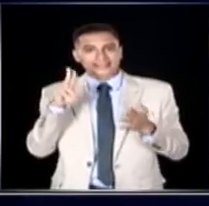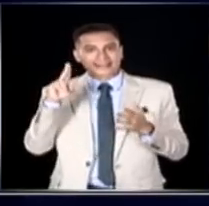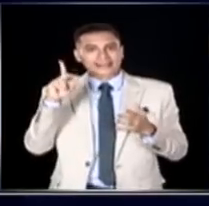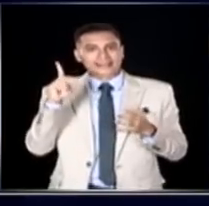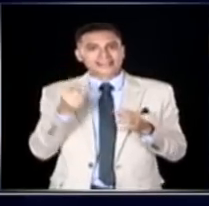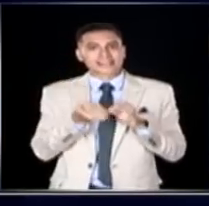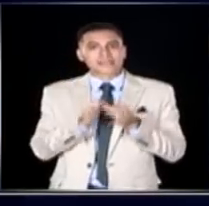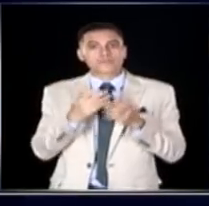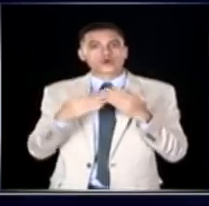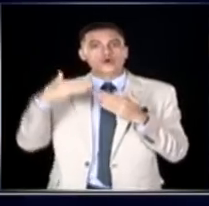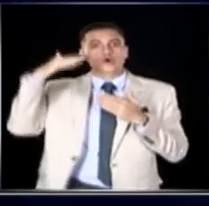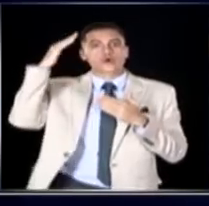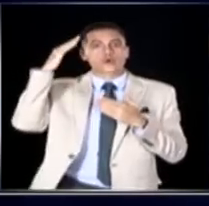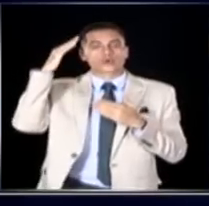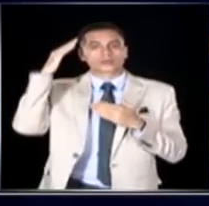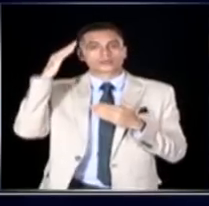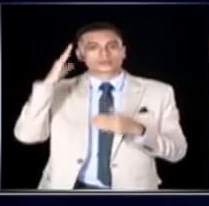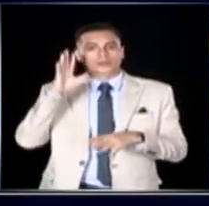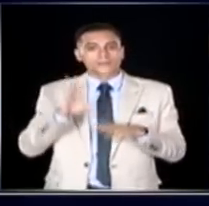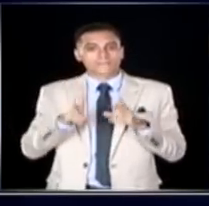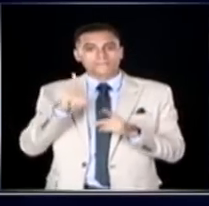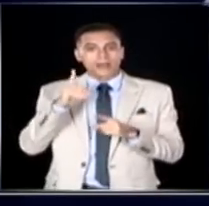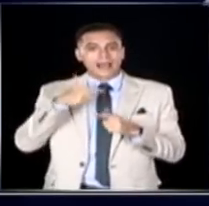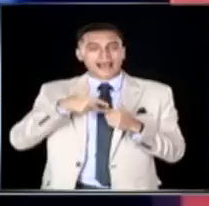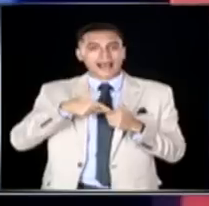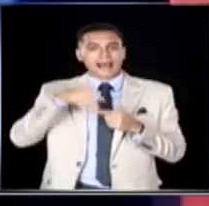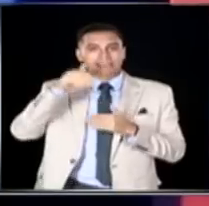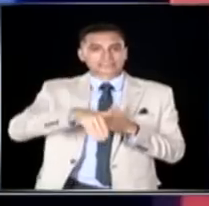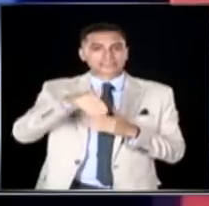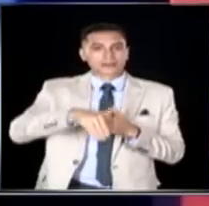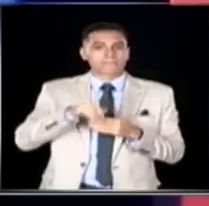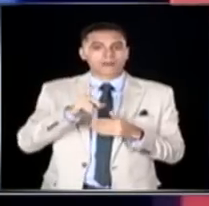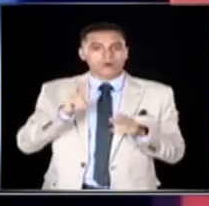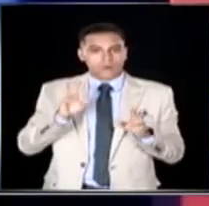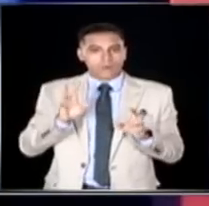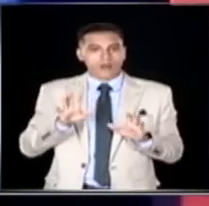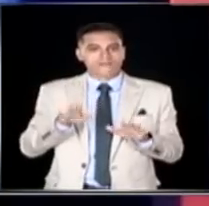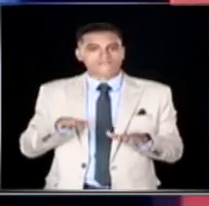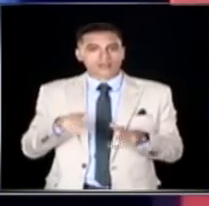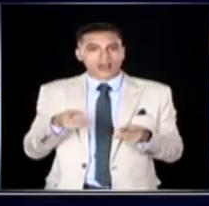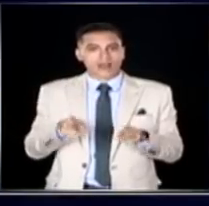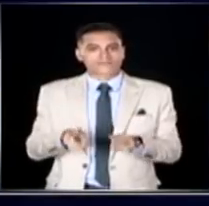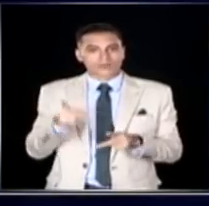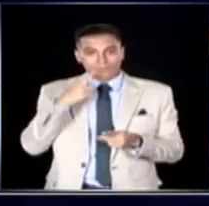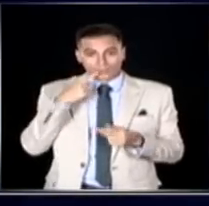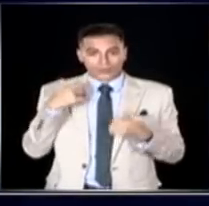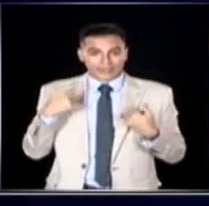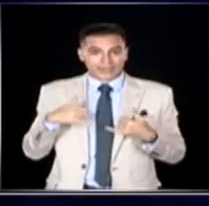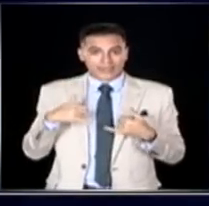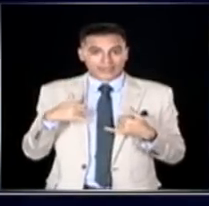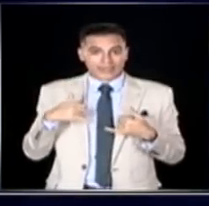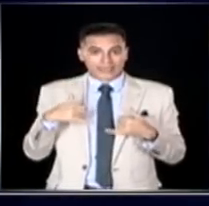2.5 تريليون قدم مكعب من الغاز الطبيعي. ريهام إجابتك؟ الجزائر.